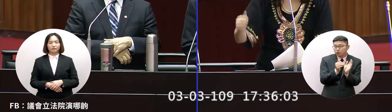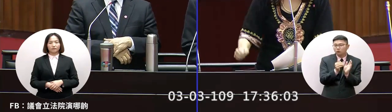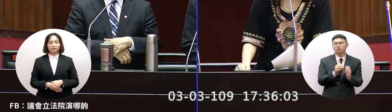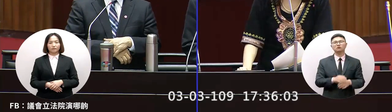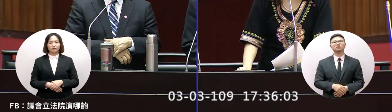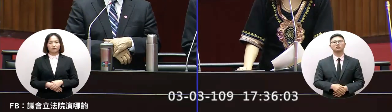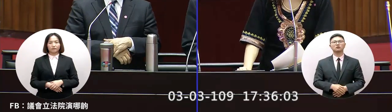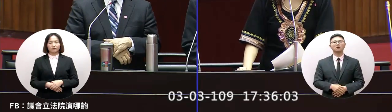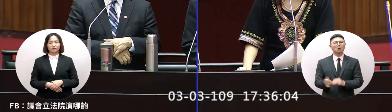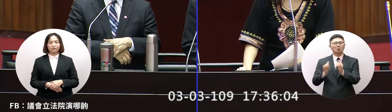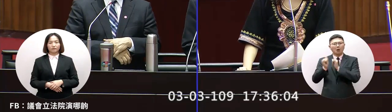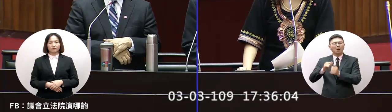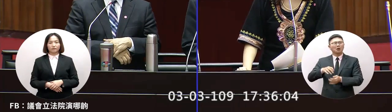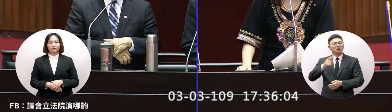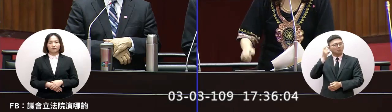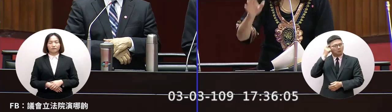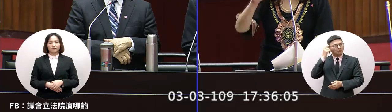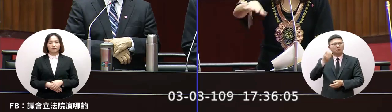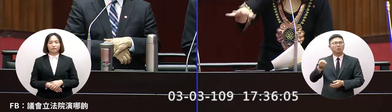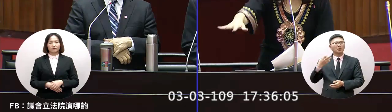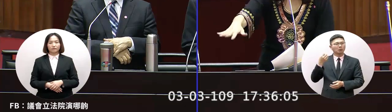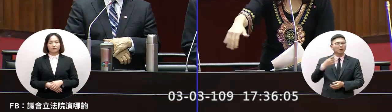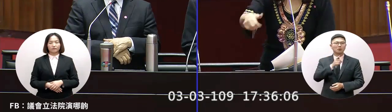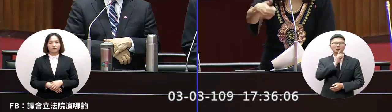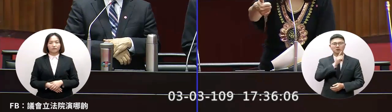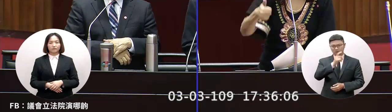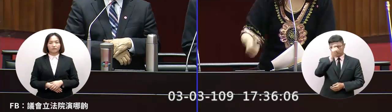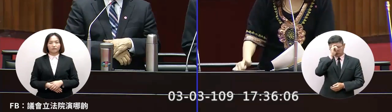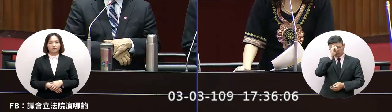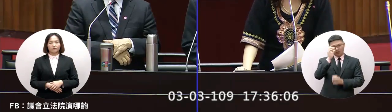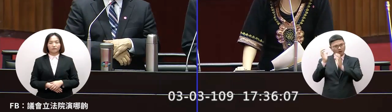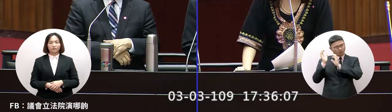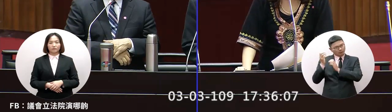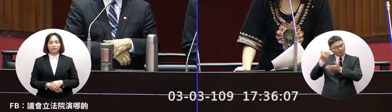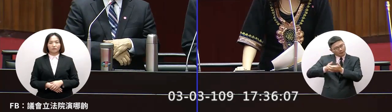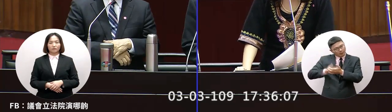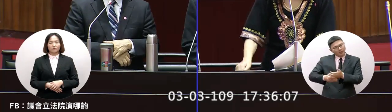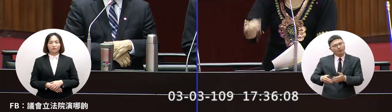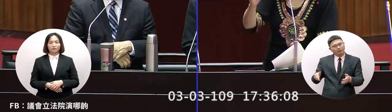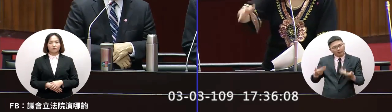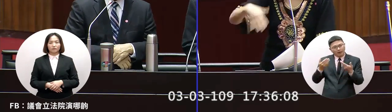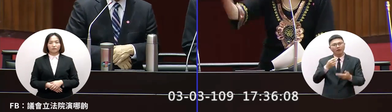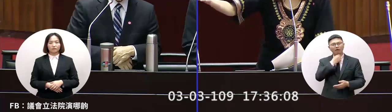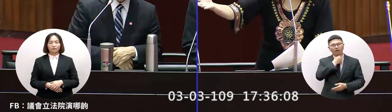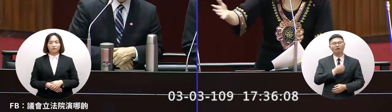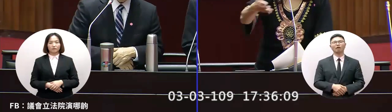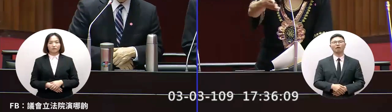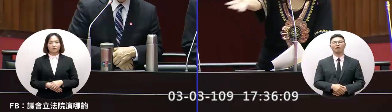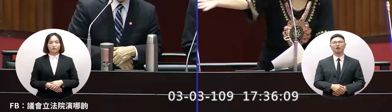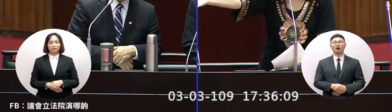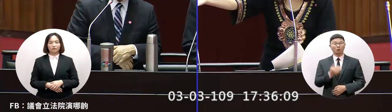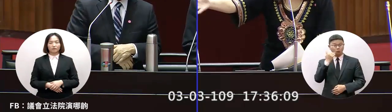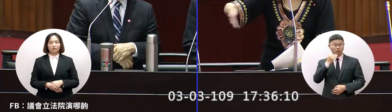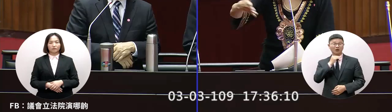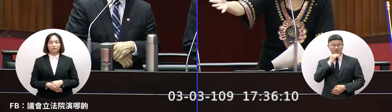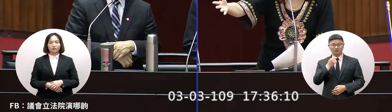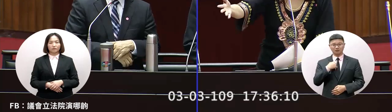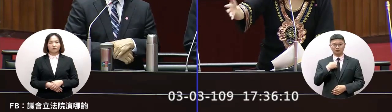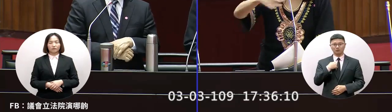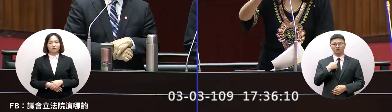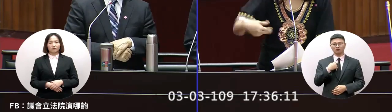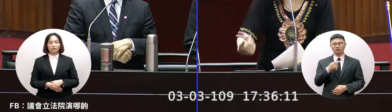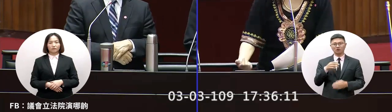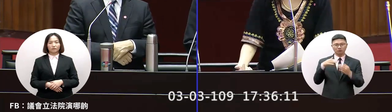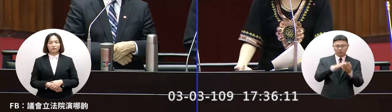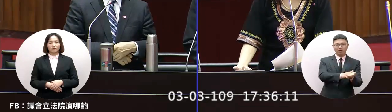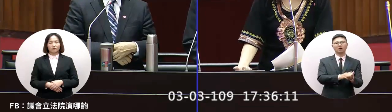多人反映呐，啊，得减少负担是上及时雨啦，等到我拢倒啊，你才。消费券再来振